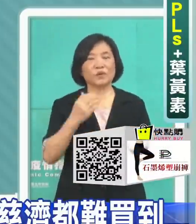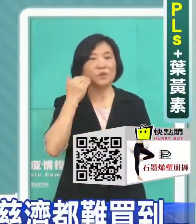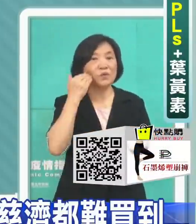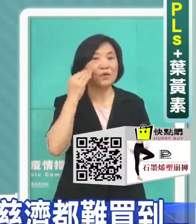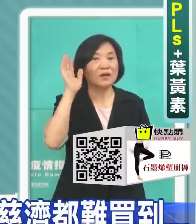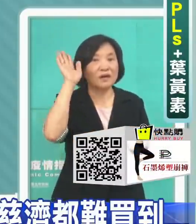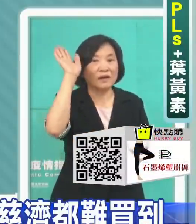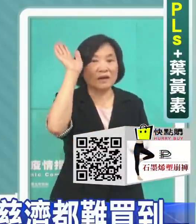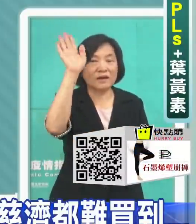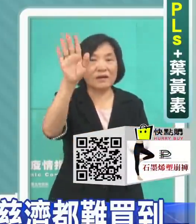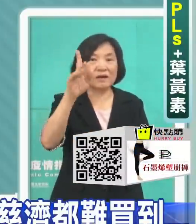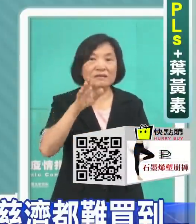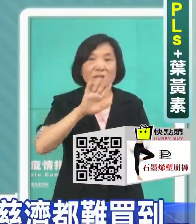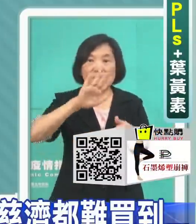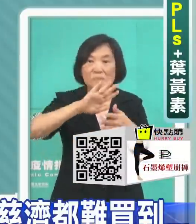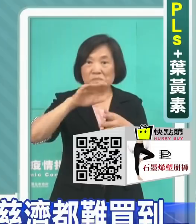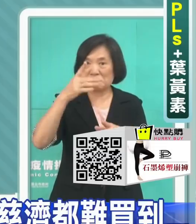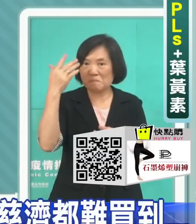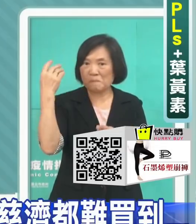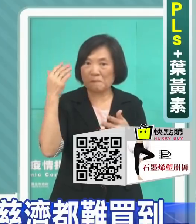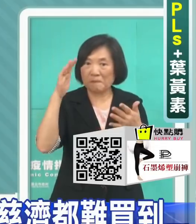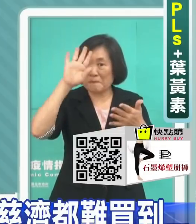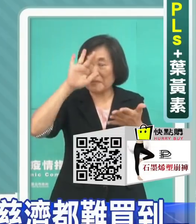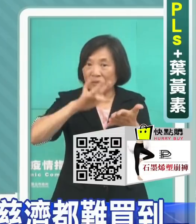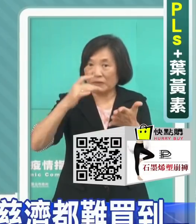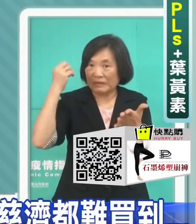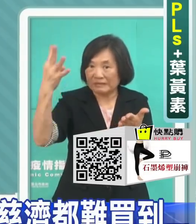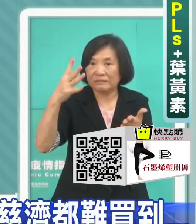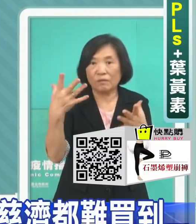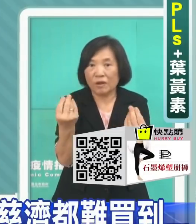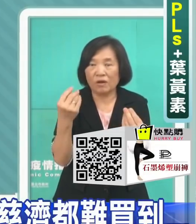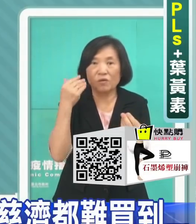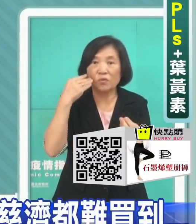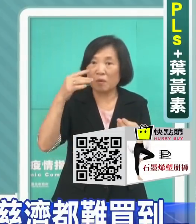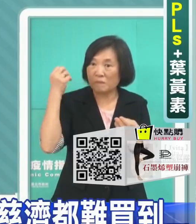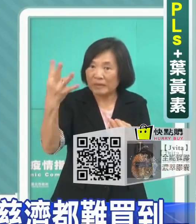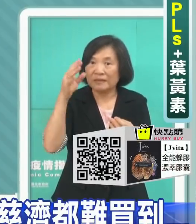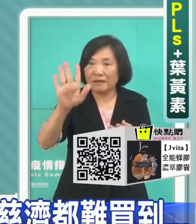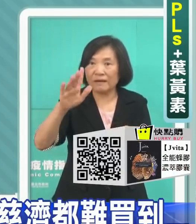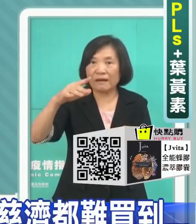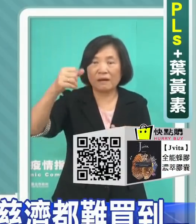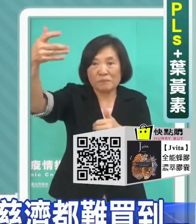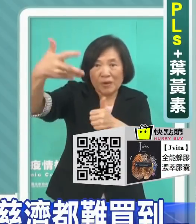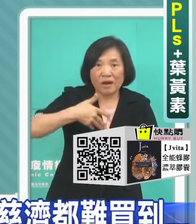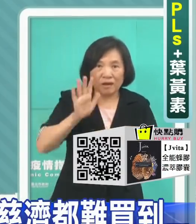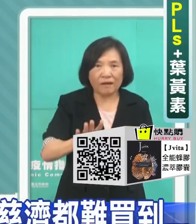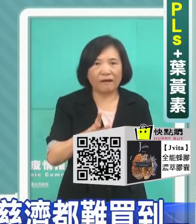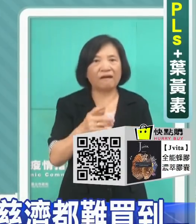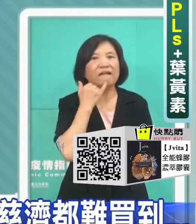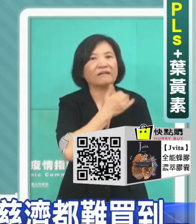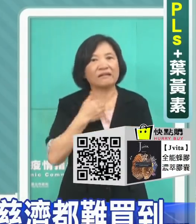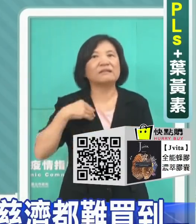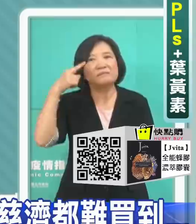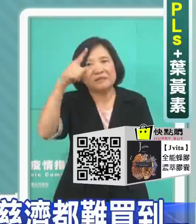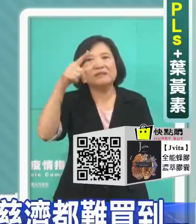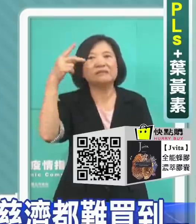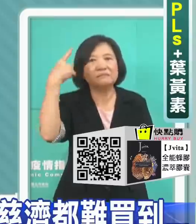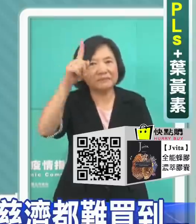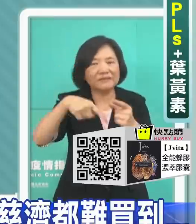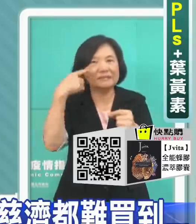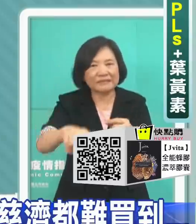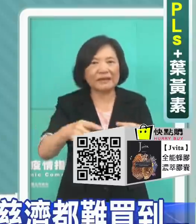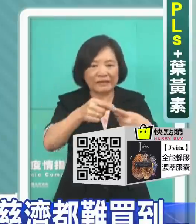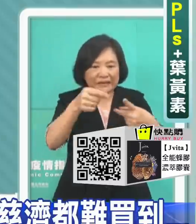时间没有出现变种病毒，我在想哦，如果变种病毒继续演化下去，你知道，明年可能还在加打一剂、啊，所